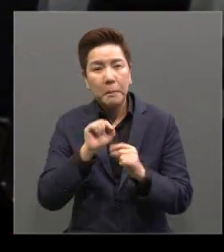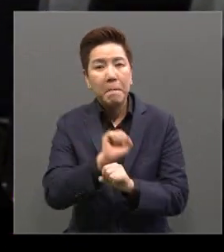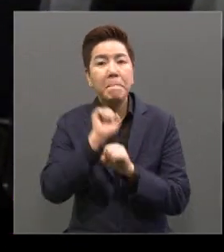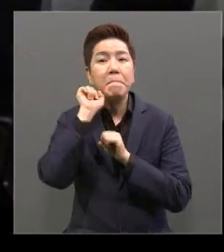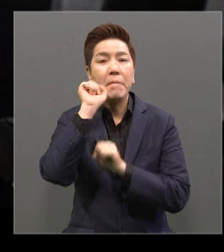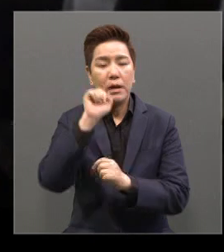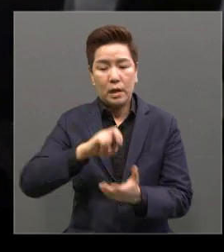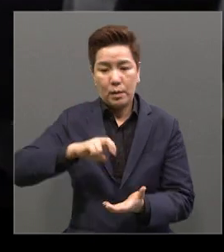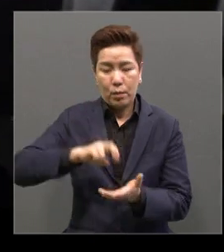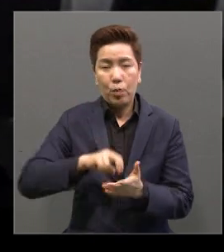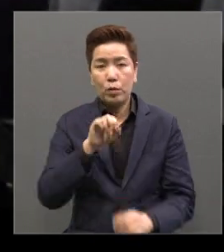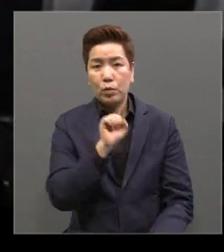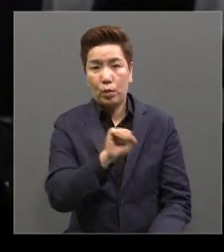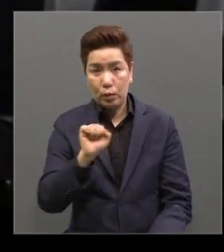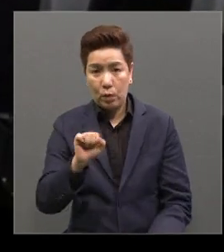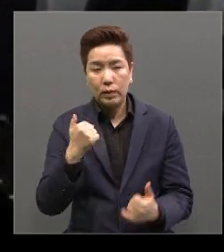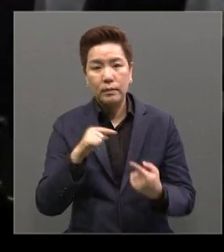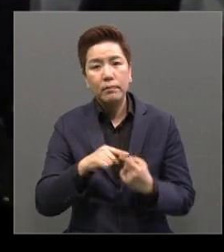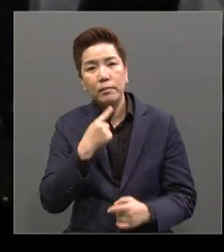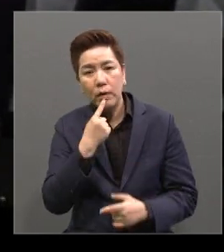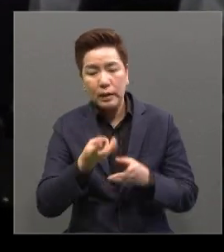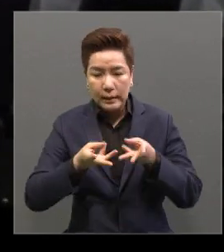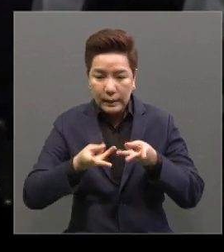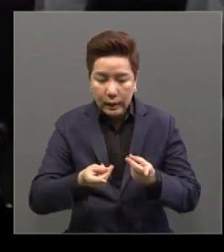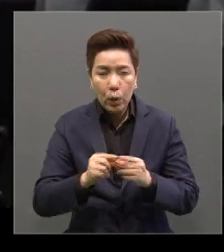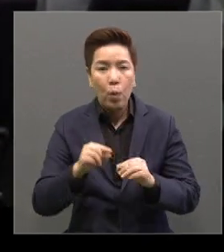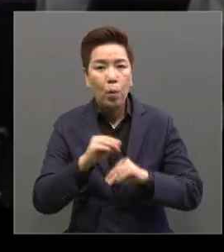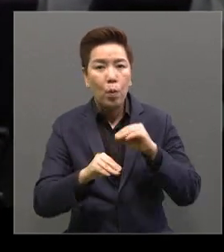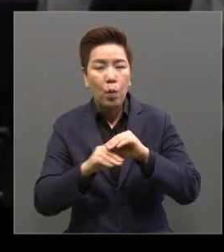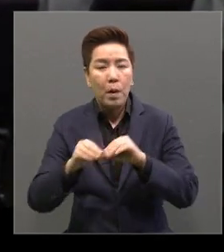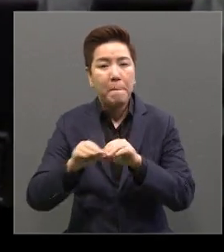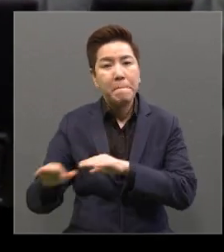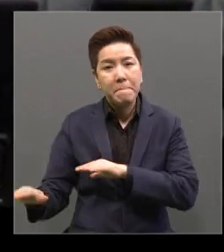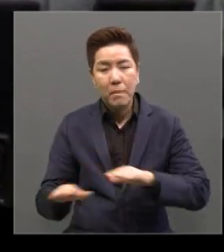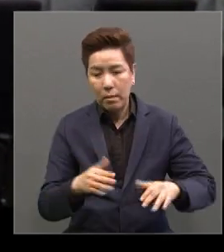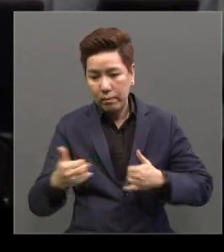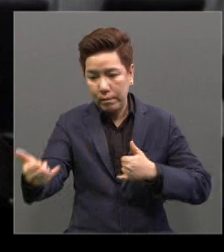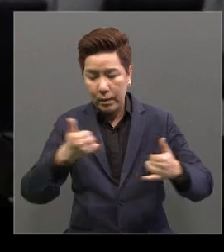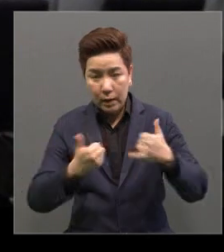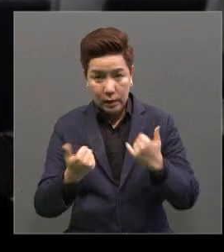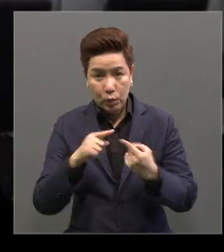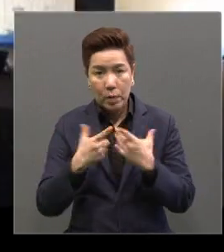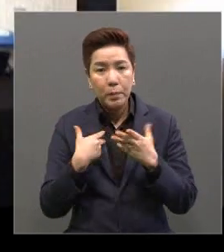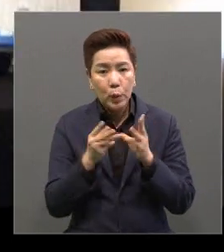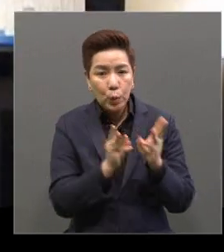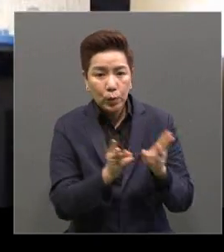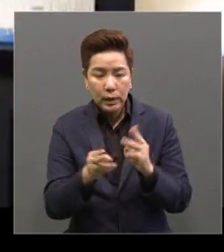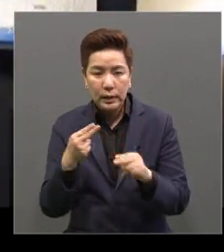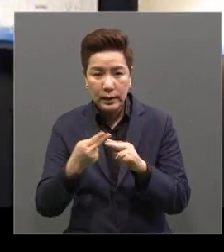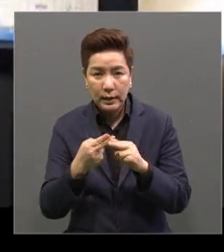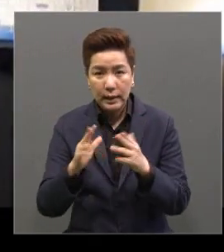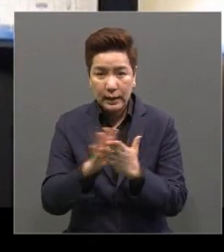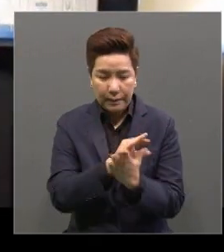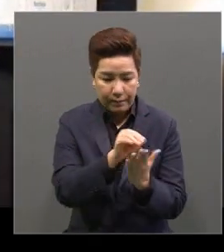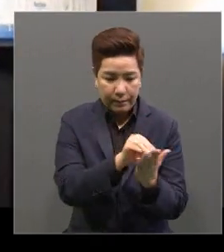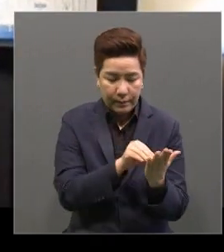เรื่องการรับรายงานตัวสสเพื่อแจ้งถึงรายละเอียดของการเตรียมพร้อมก่อนเข้ารายงานตัวและได้เพิ่มช่องทางการกรอก